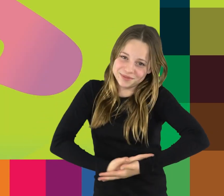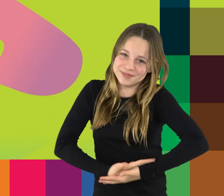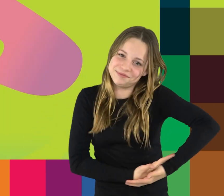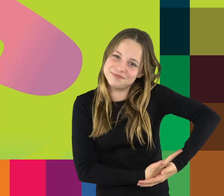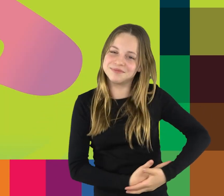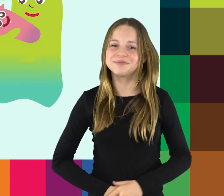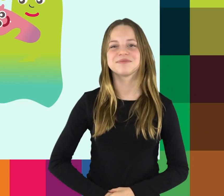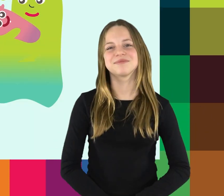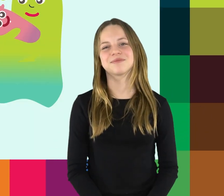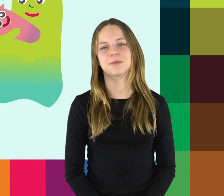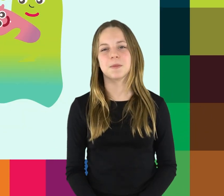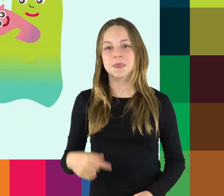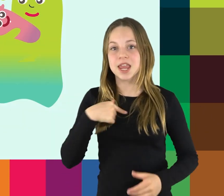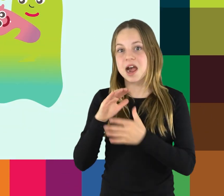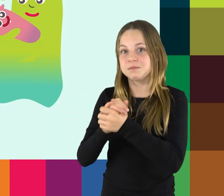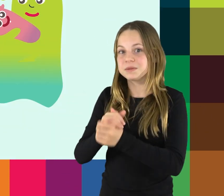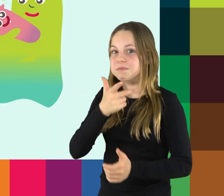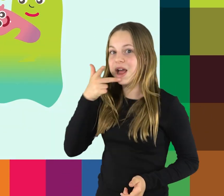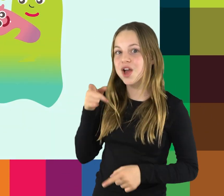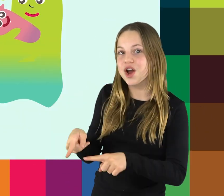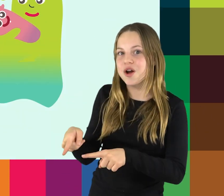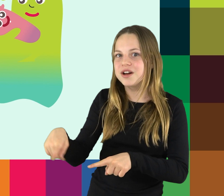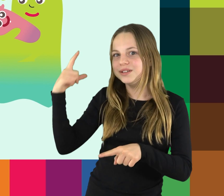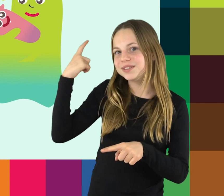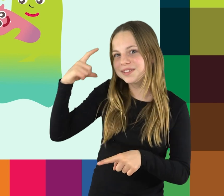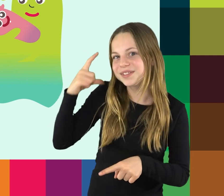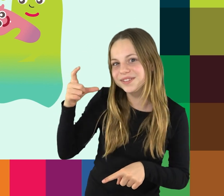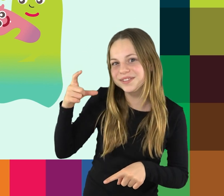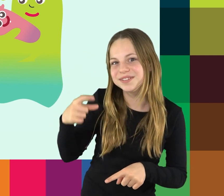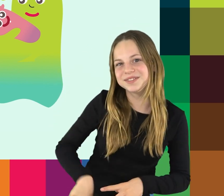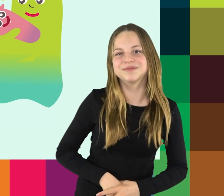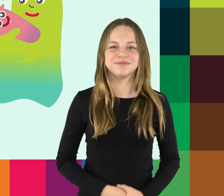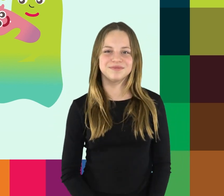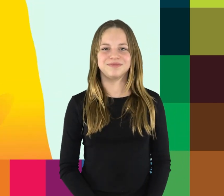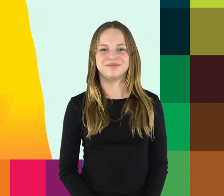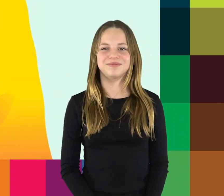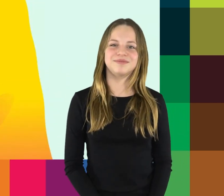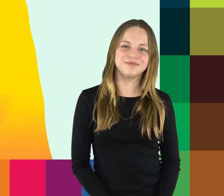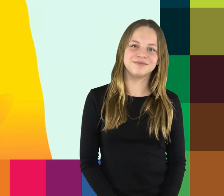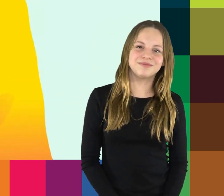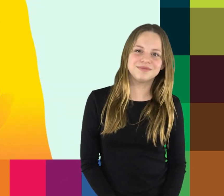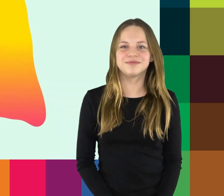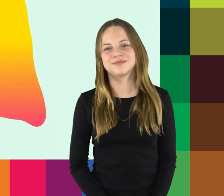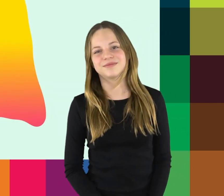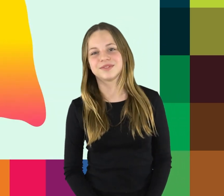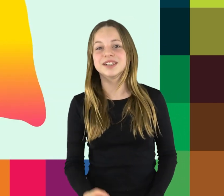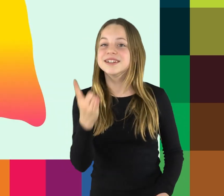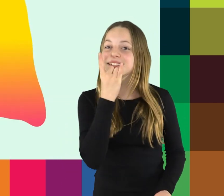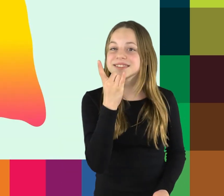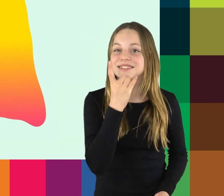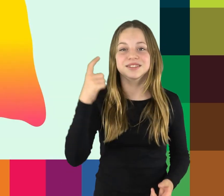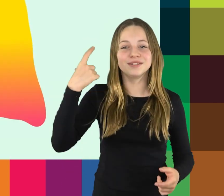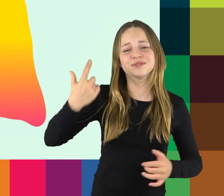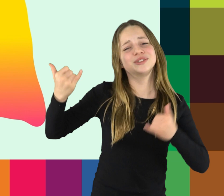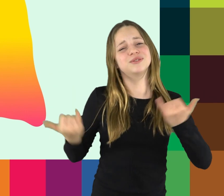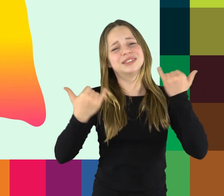Biki. Mais son meilleur ami, c'est Zuko, leur animal de compagnie. Vis adore jouer